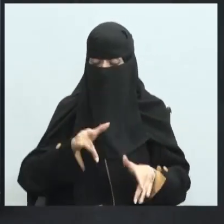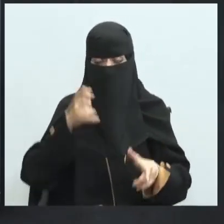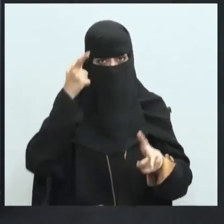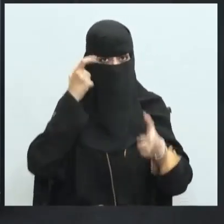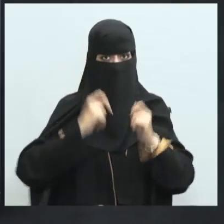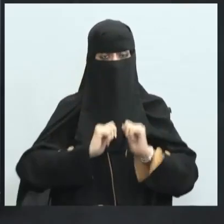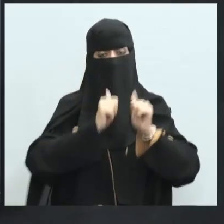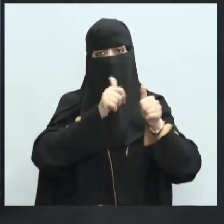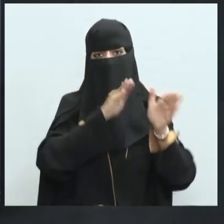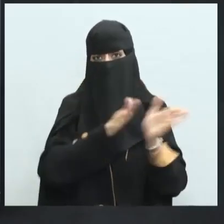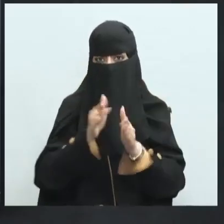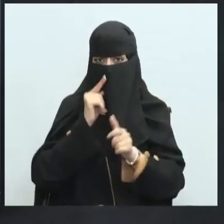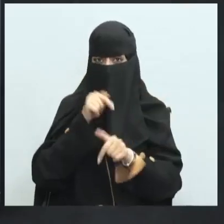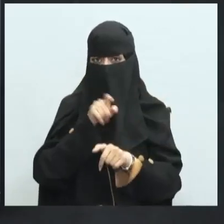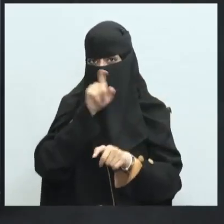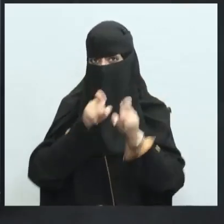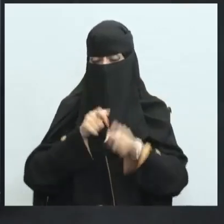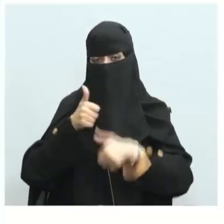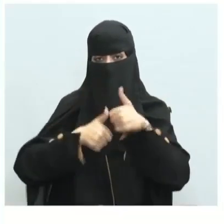والاستعداد لتلك